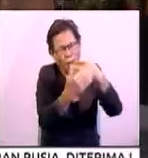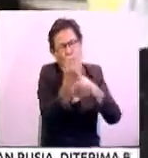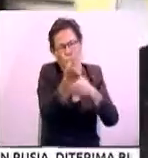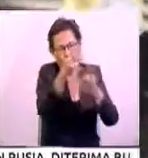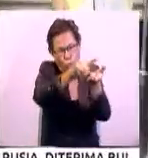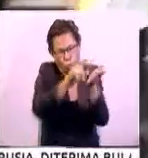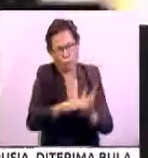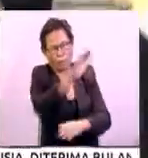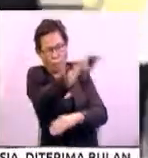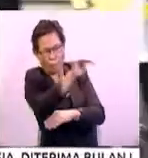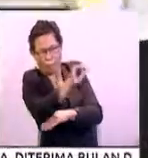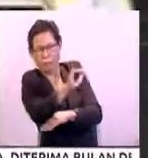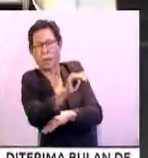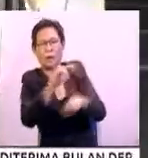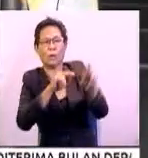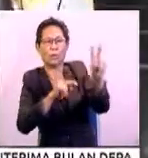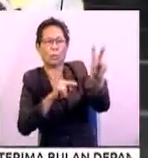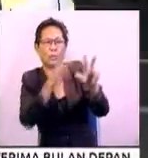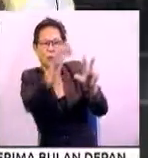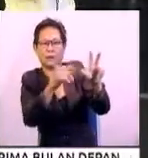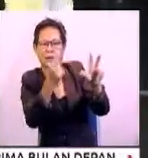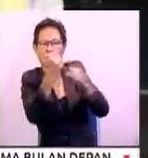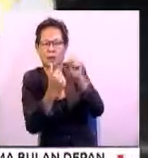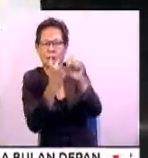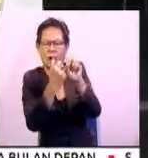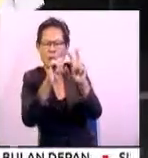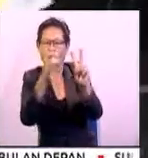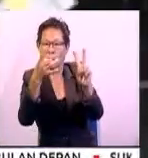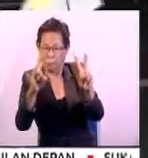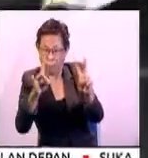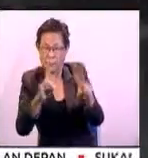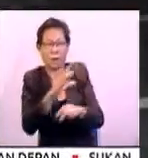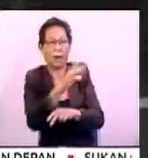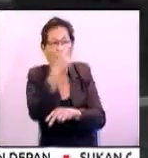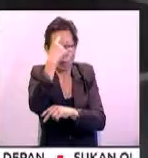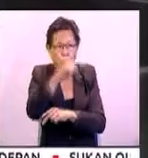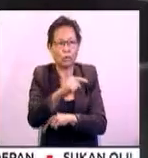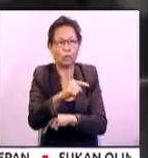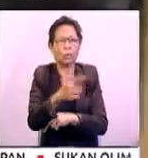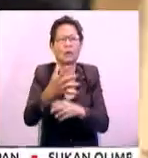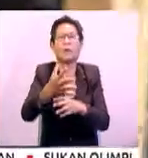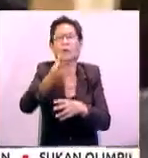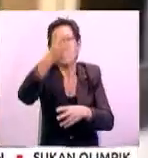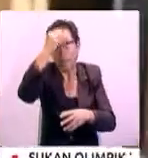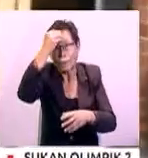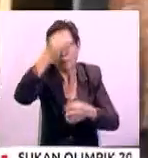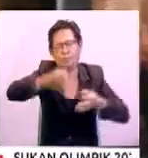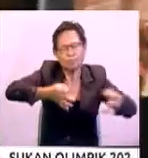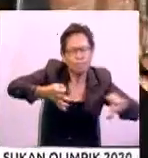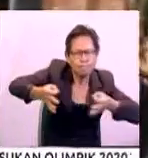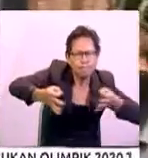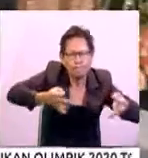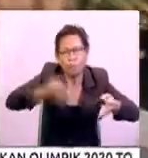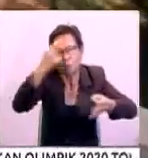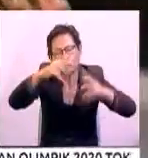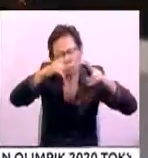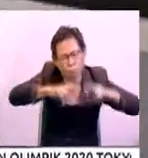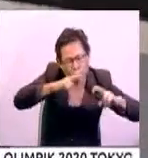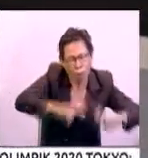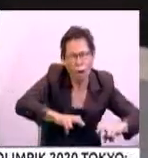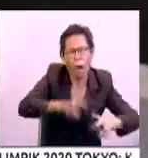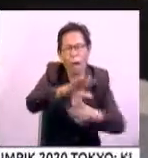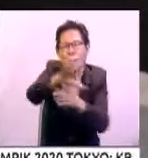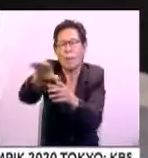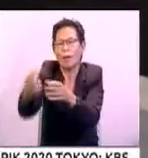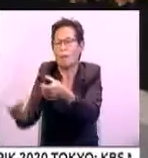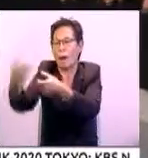wartawan berkenaan pada 23 Januari tahun 2018 bagi mendapatkan keterangan. Ia bagi menyiasat